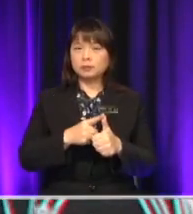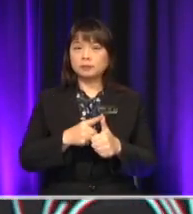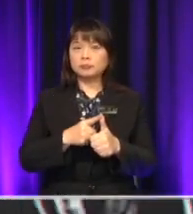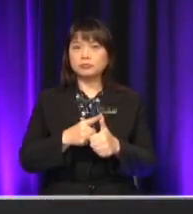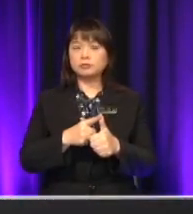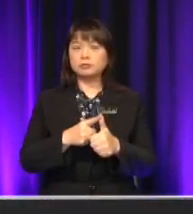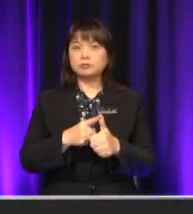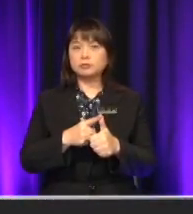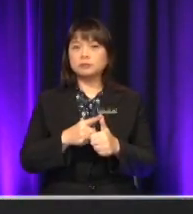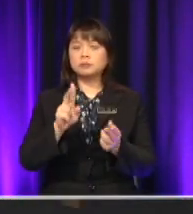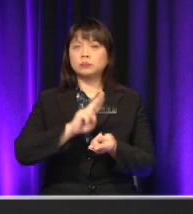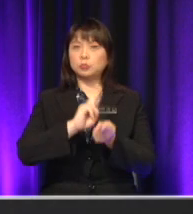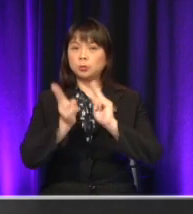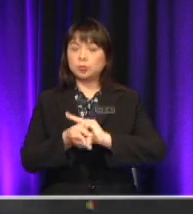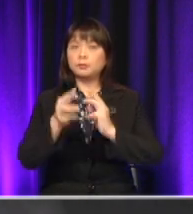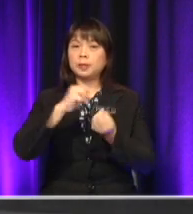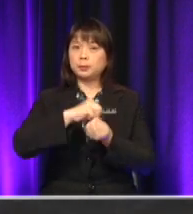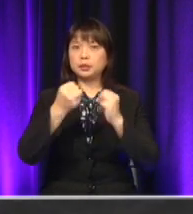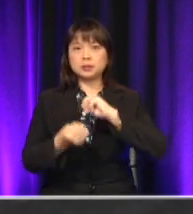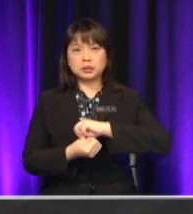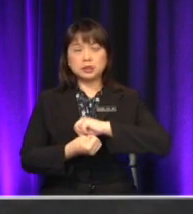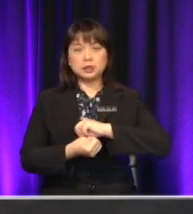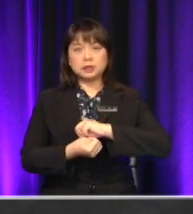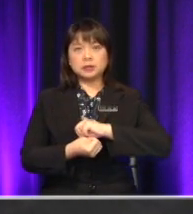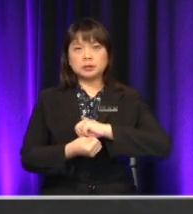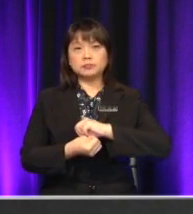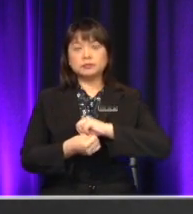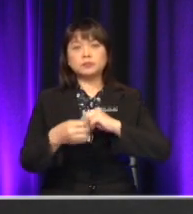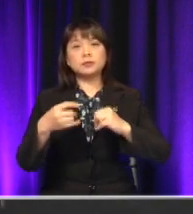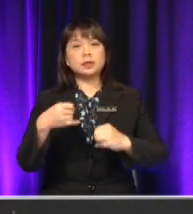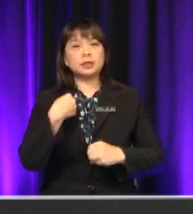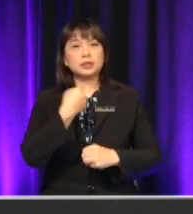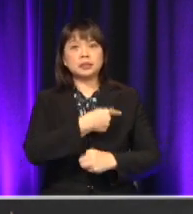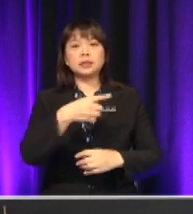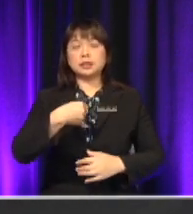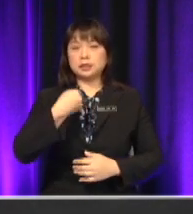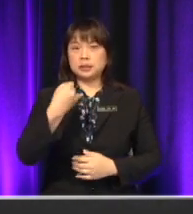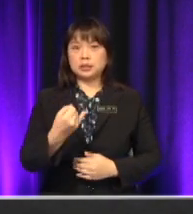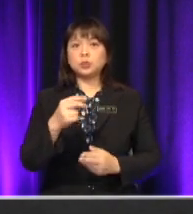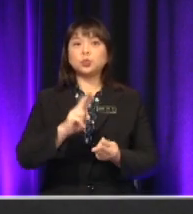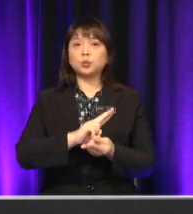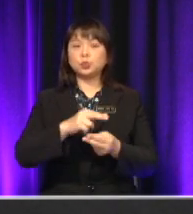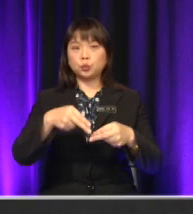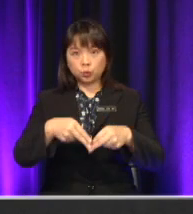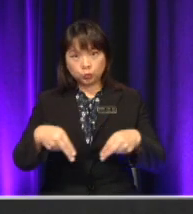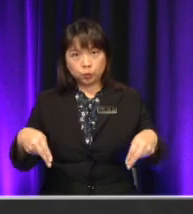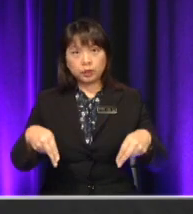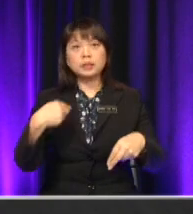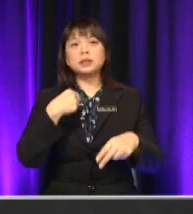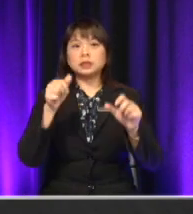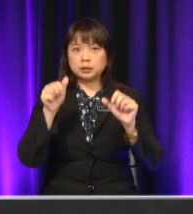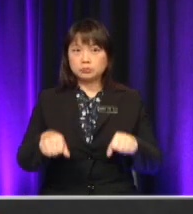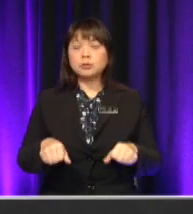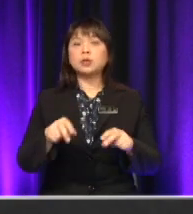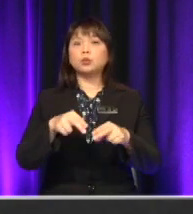dimanipulasikan. Iaitu kita boleh yang kita ingin ukur ataupun kita ubah. Yang kita boleh ubah, yang kita ingin